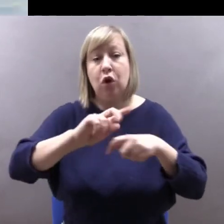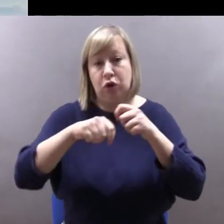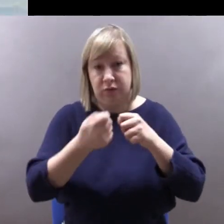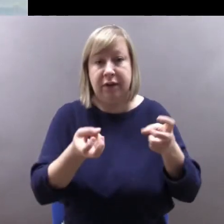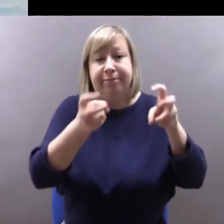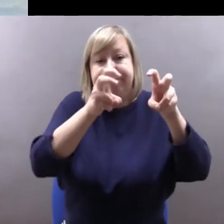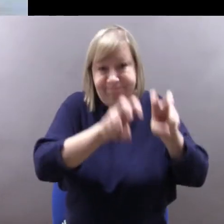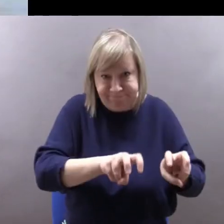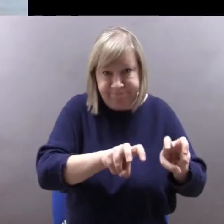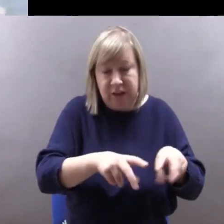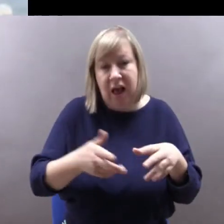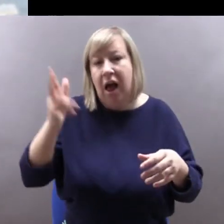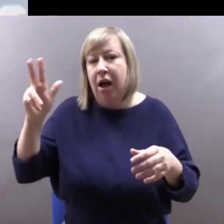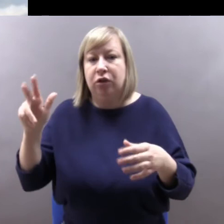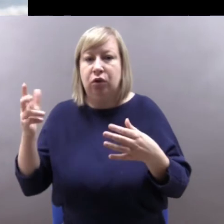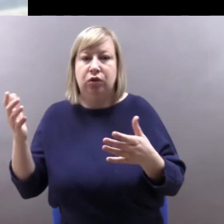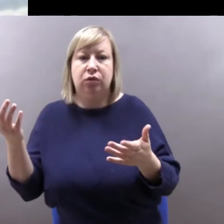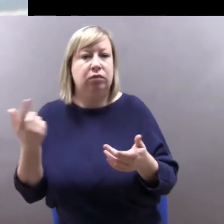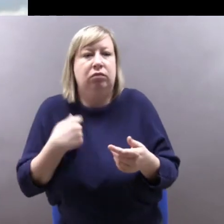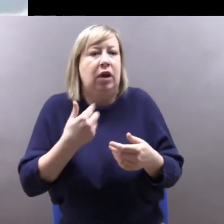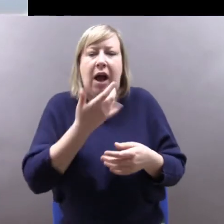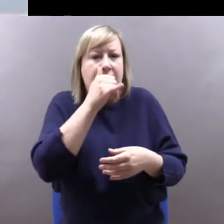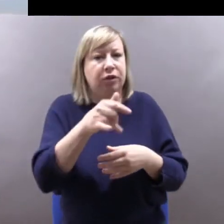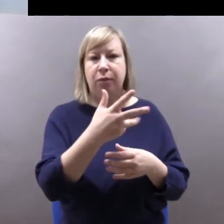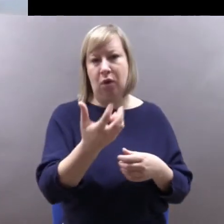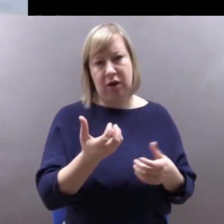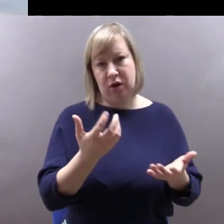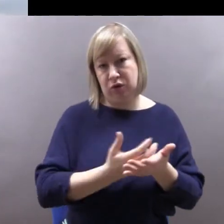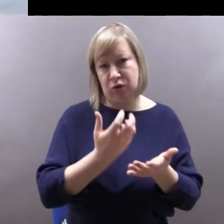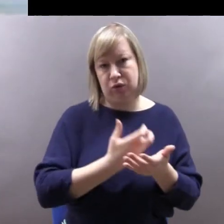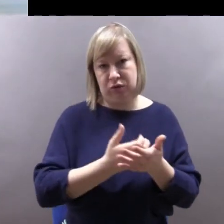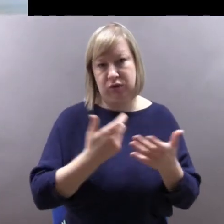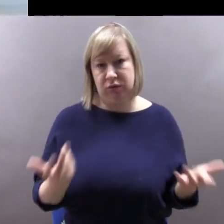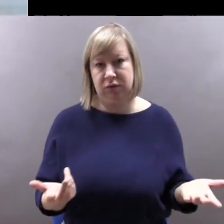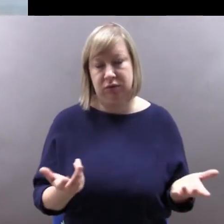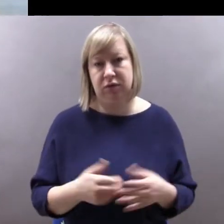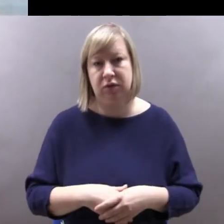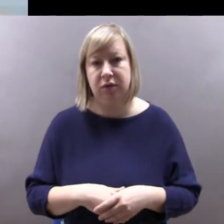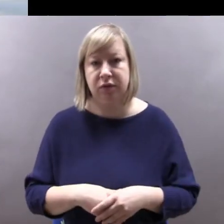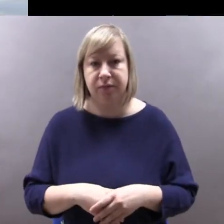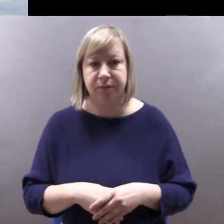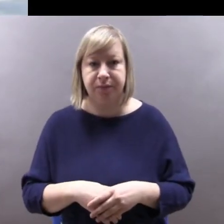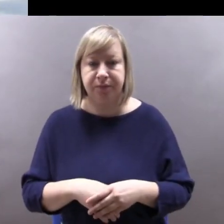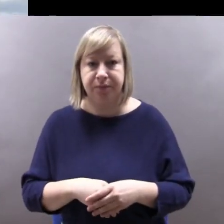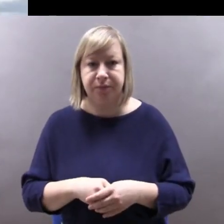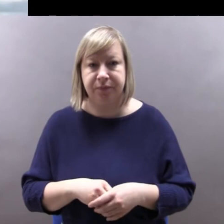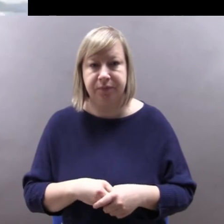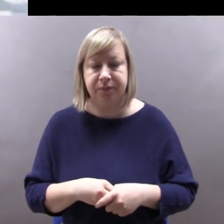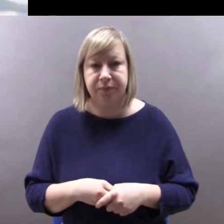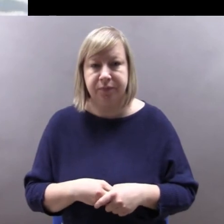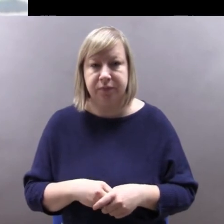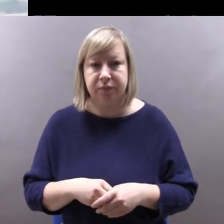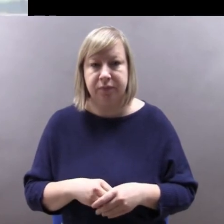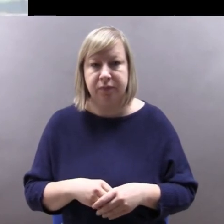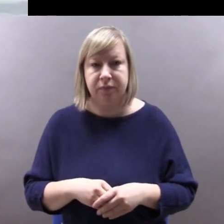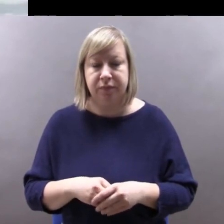To jest sztuka kompromisów, bo zawsze jest kwestia pieniędzy, kosztów. Nie wiem, czy Konrad, ty masz jeszcze w